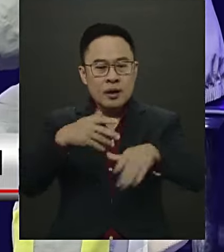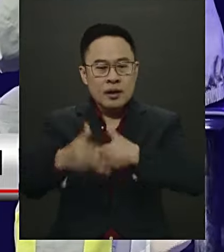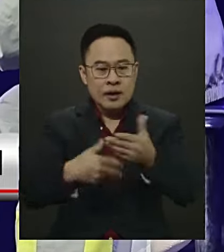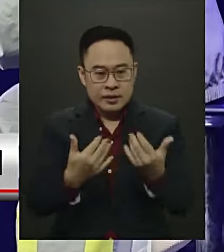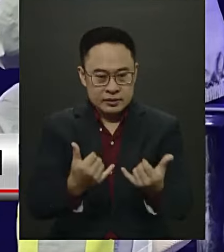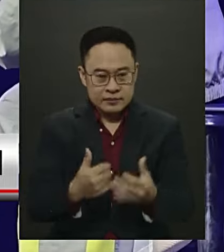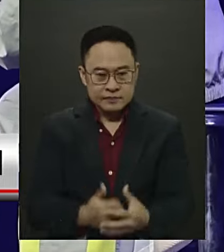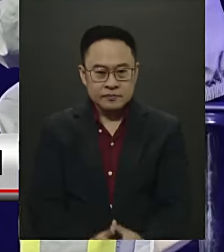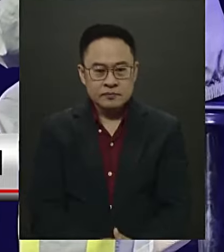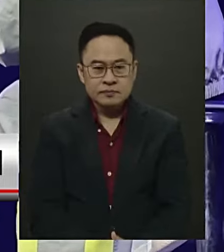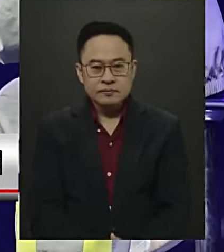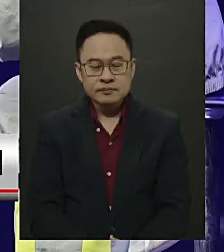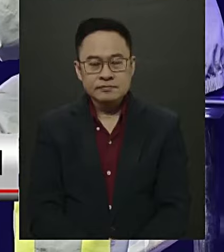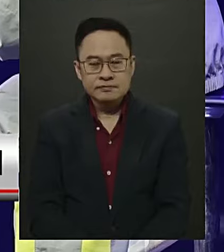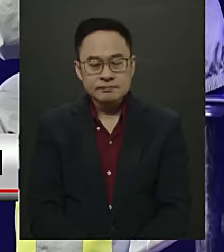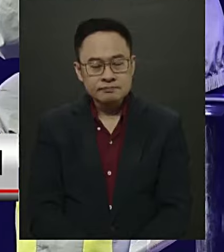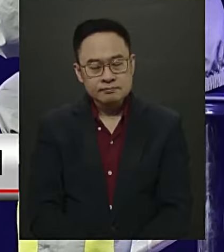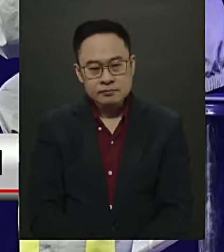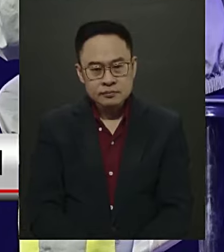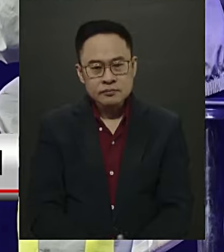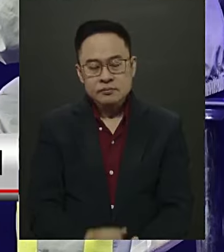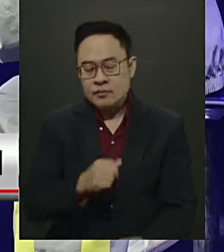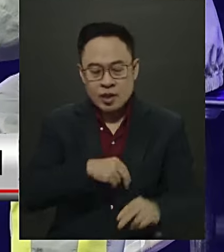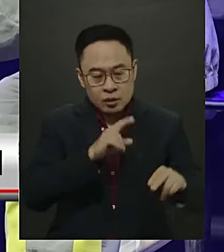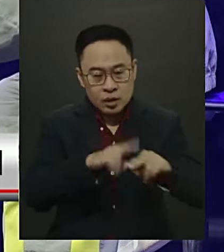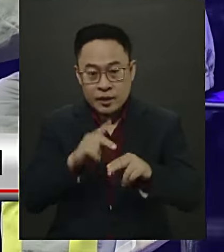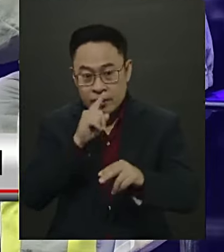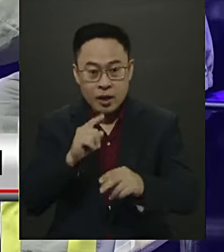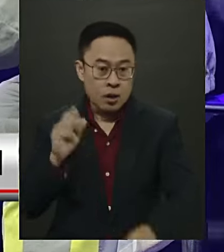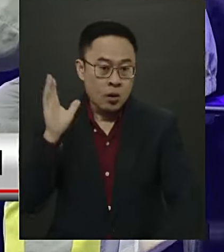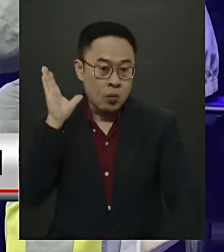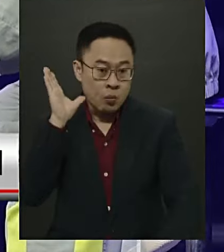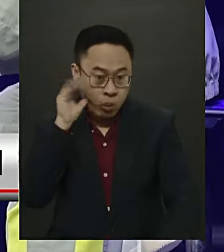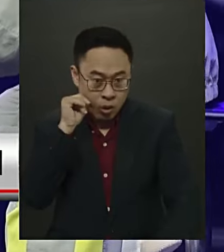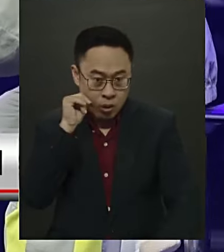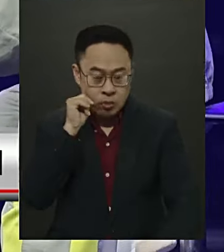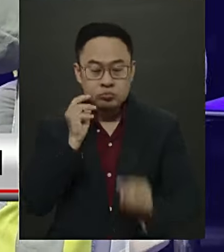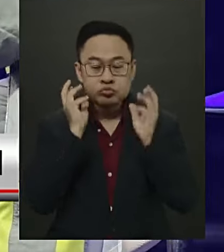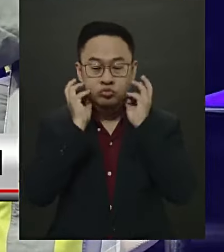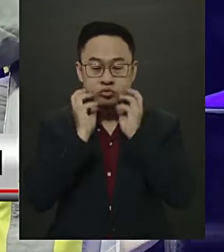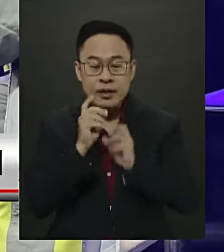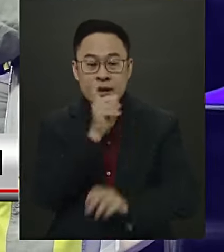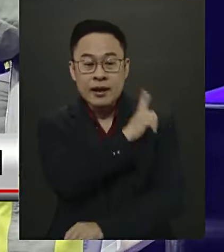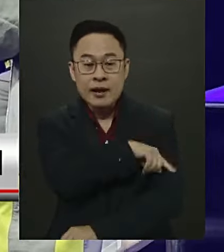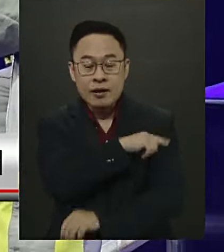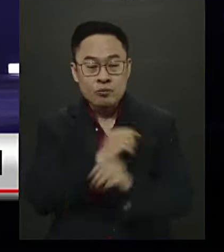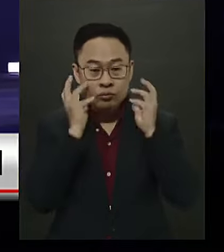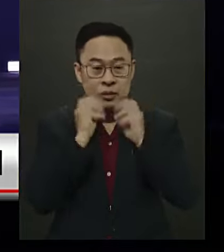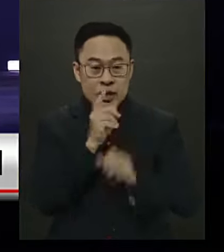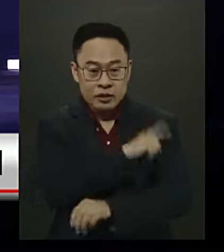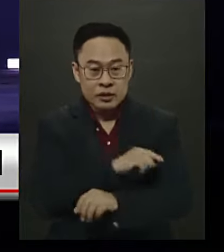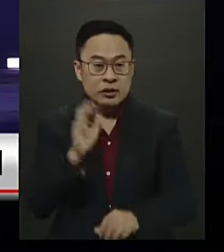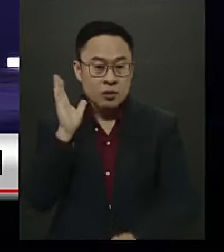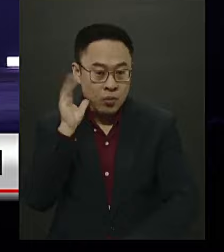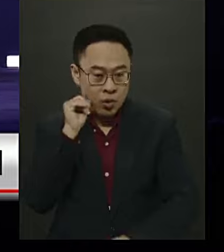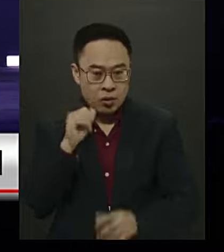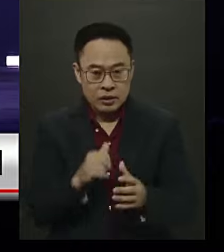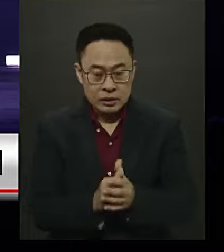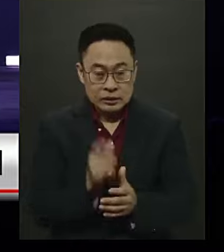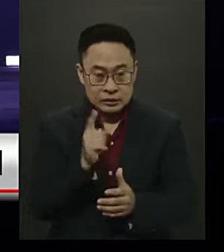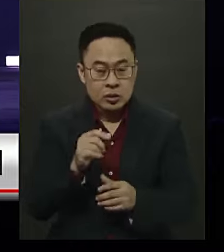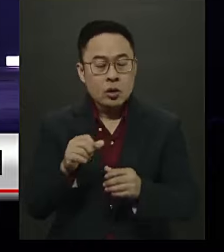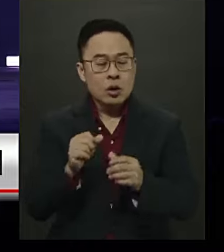เนี่ยมันบรรยากาศที่เป็นกันเองแล้วก็ใกล้ชิดนี่กับคุณพ่อไง รองเท้าสวยมากเลยนะปกติแล้วถ้าเราพูดถึง NBA บาสเกตบ